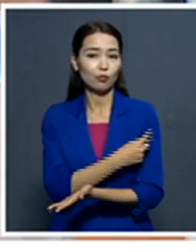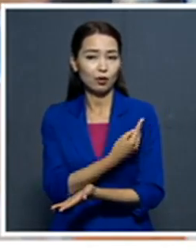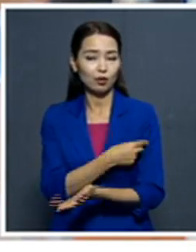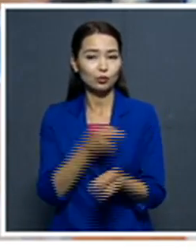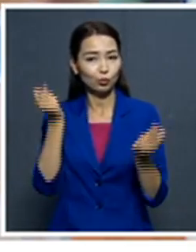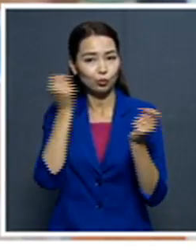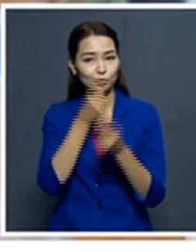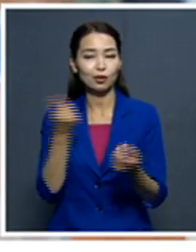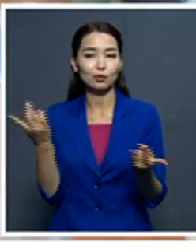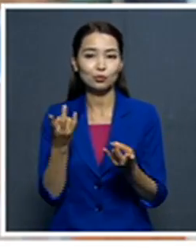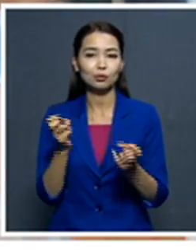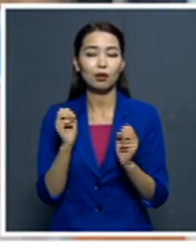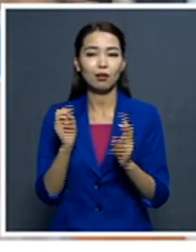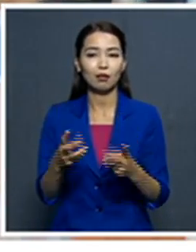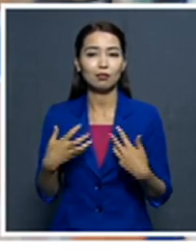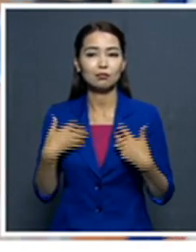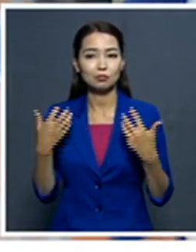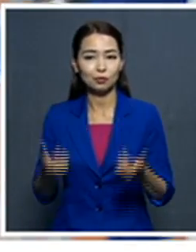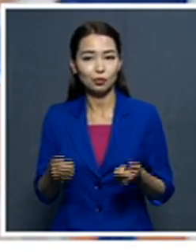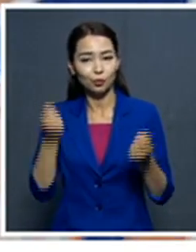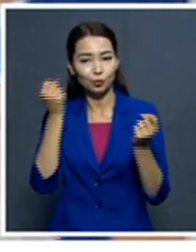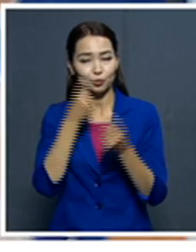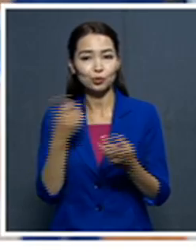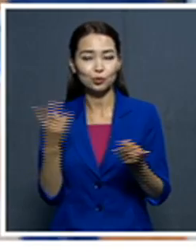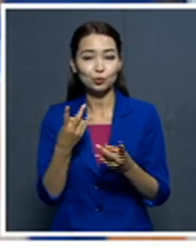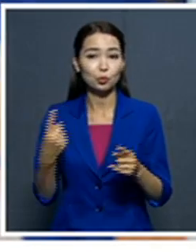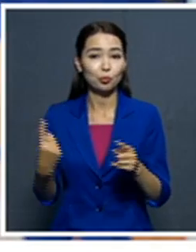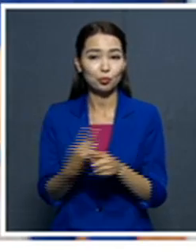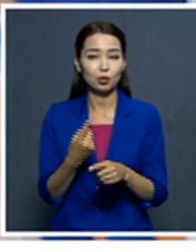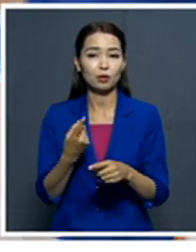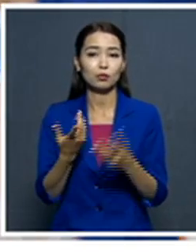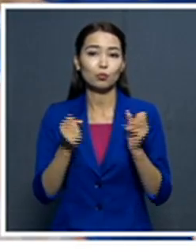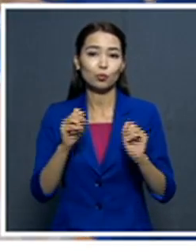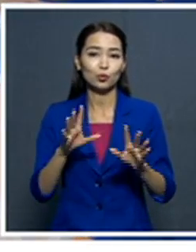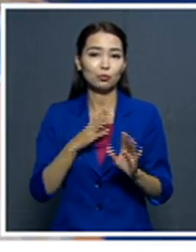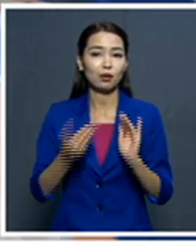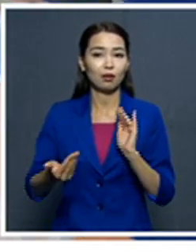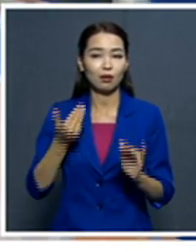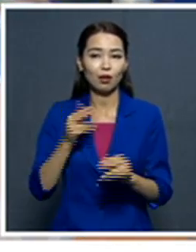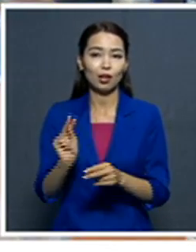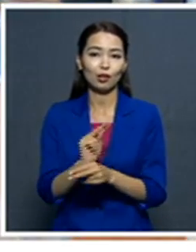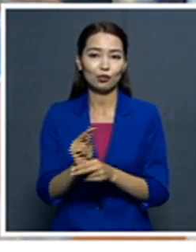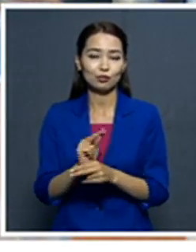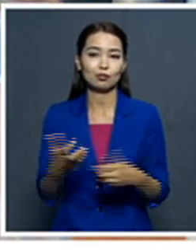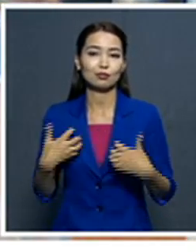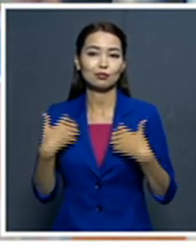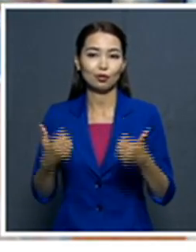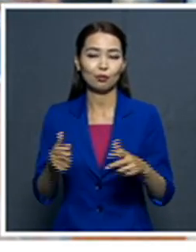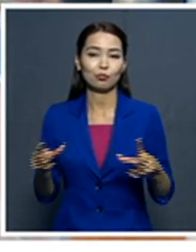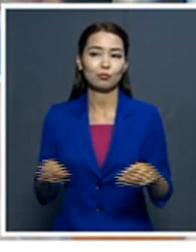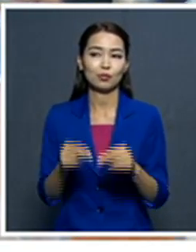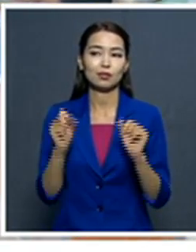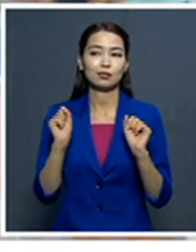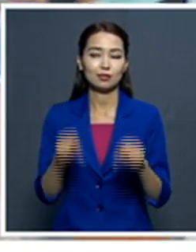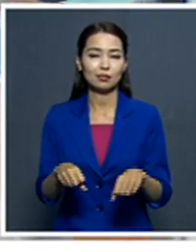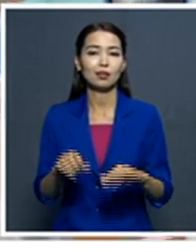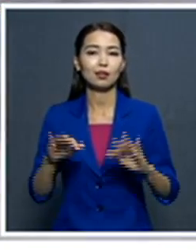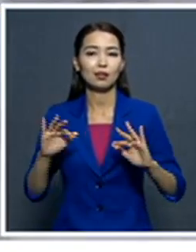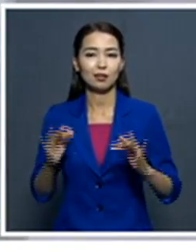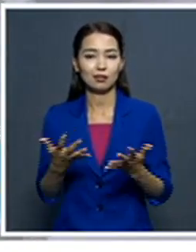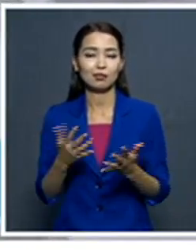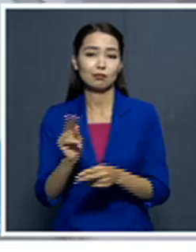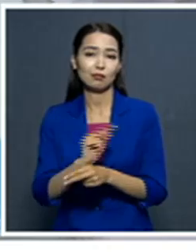Жүрек жетіспеушілігі, оның бірнеше сатысы бар. Яғни оны дер кезінде емдемесе, дер кезінде диагностика